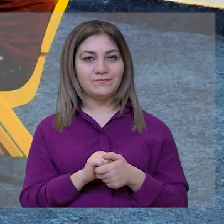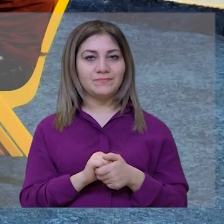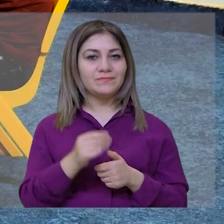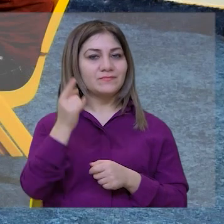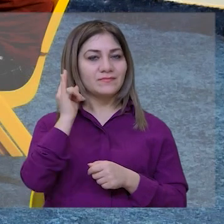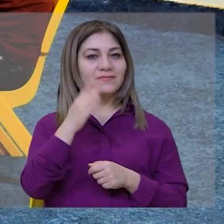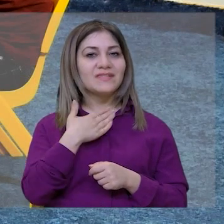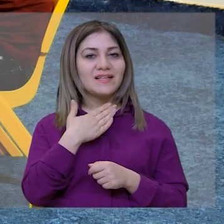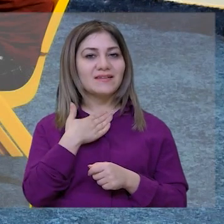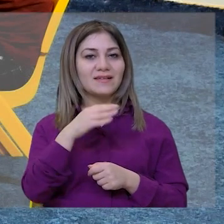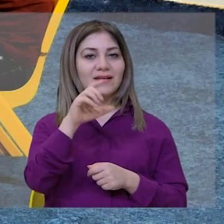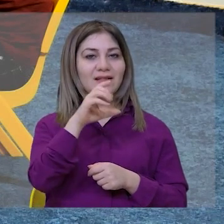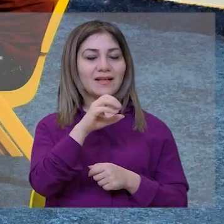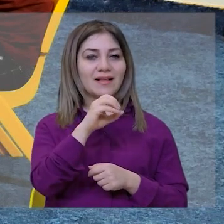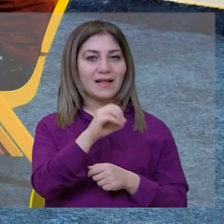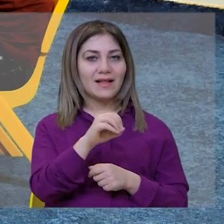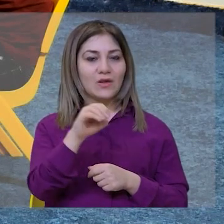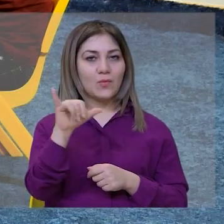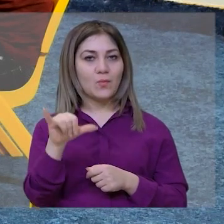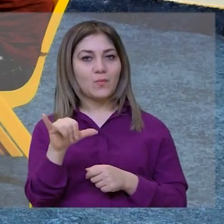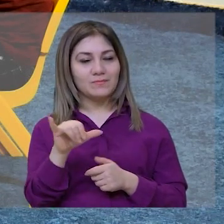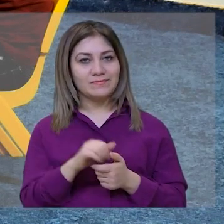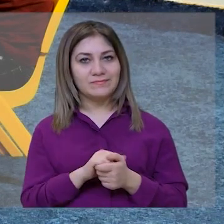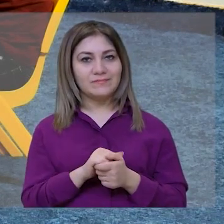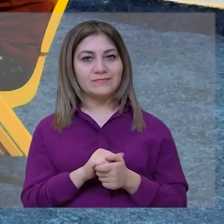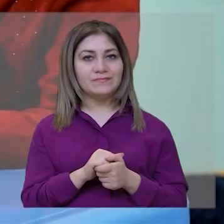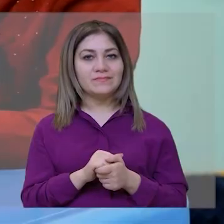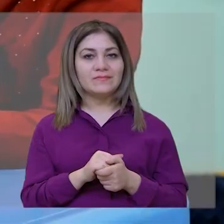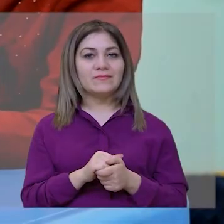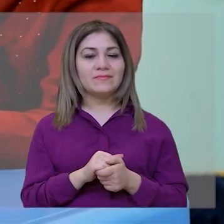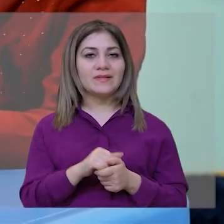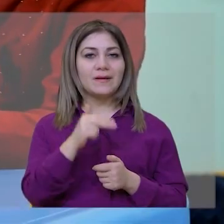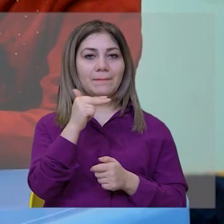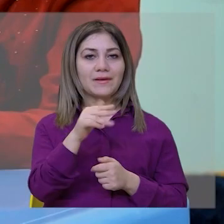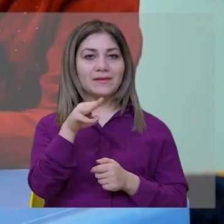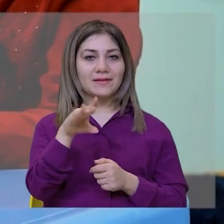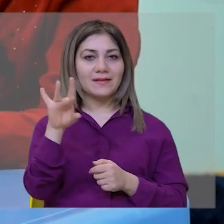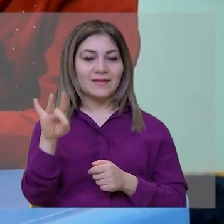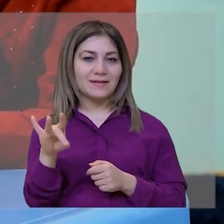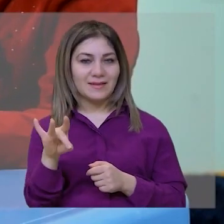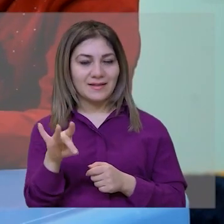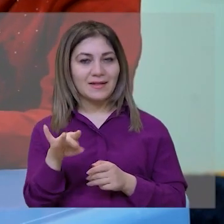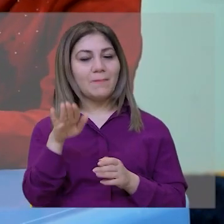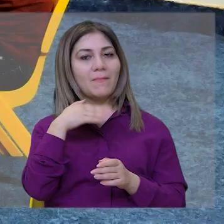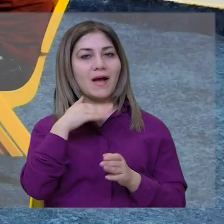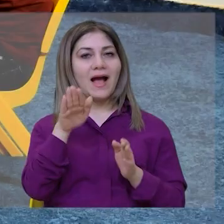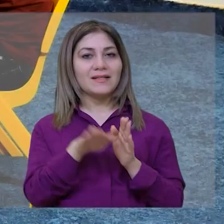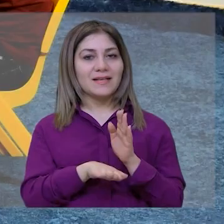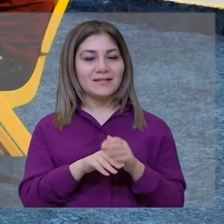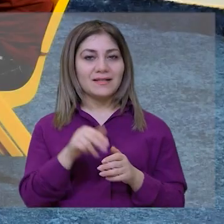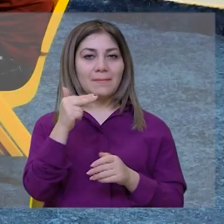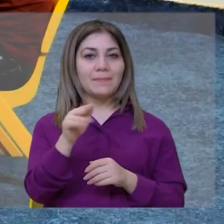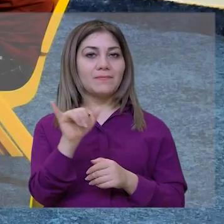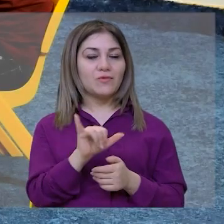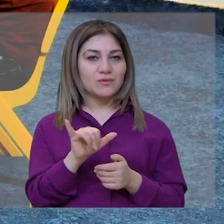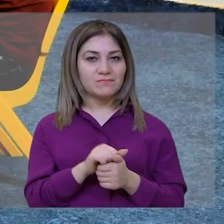ձայնավոր հնչյուններն են ն եւ ուն։ Իսկ որոնք են բաղաձայնները։ Փ տը։ Փ տը ր։ Որտեղ է փ